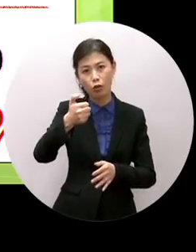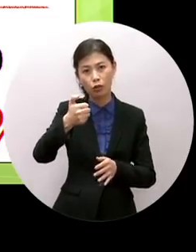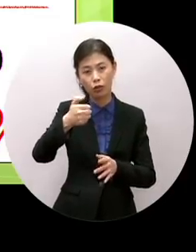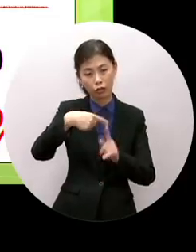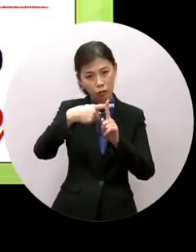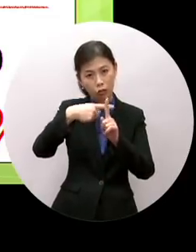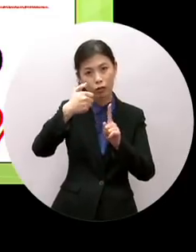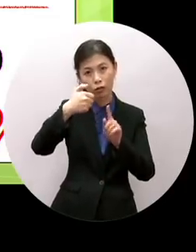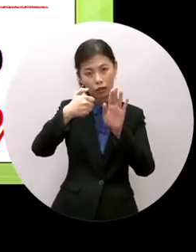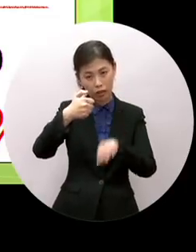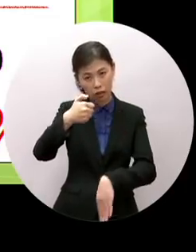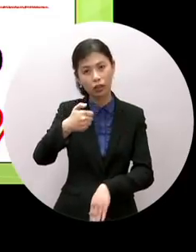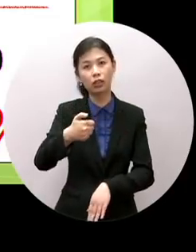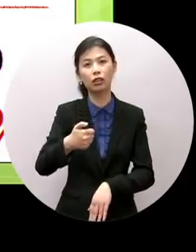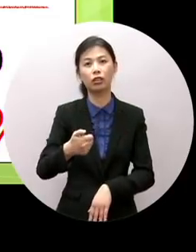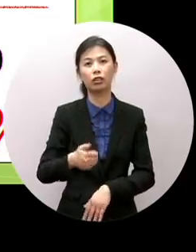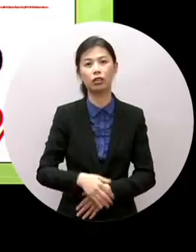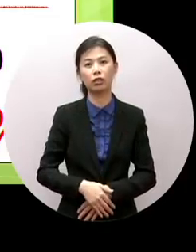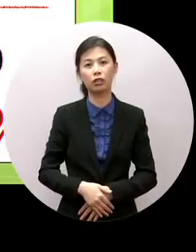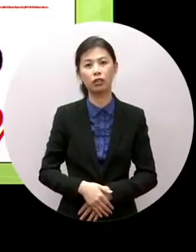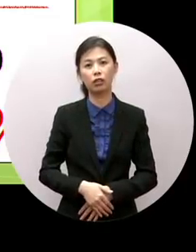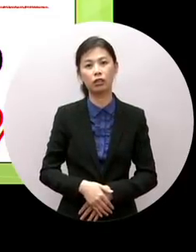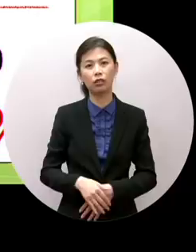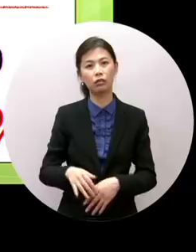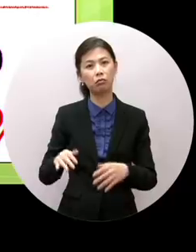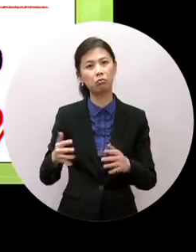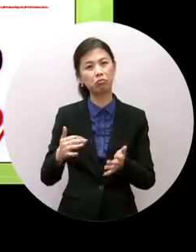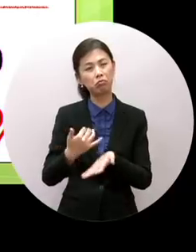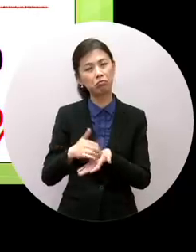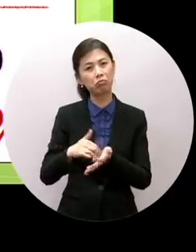五十度以下的民生用水，咱所占的比例有